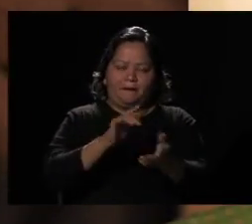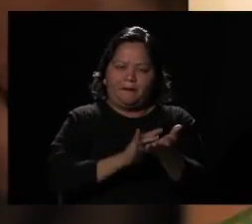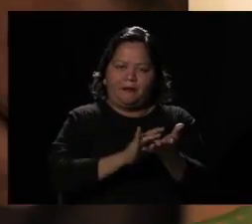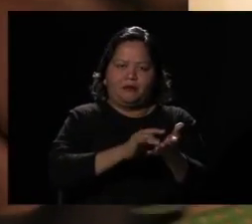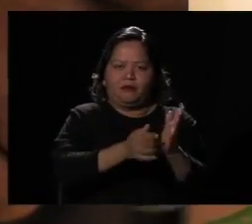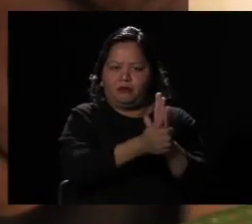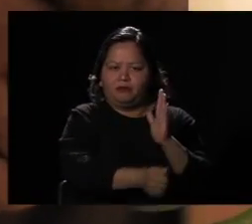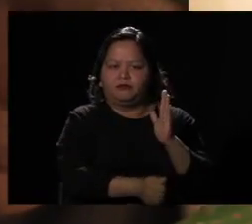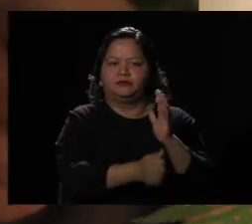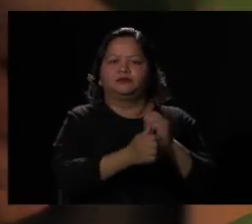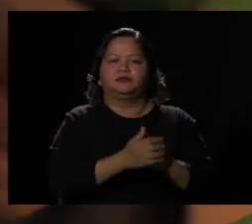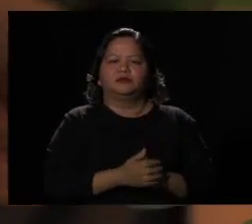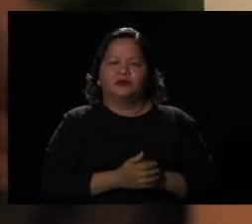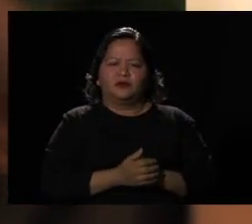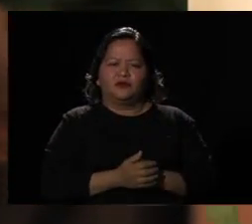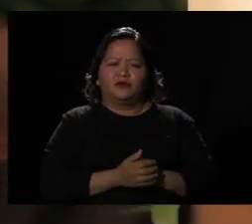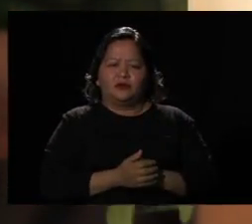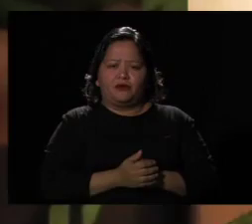puti